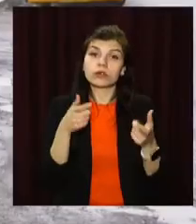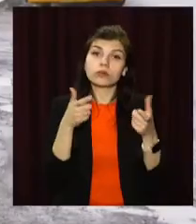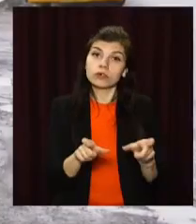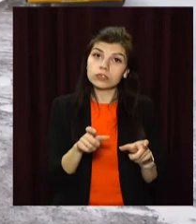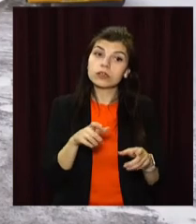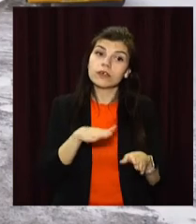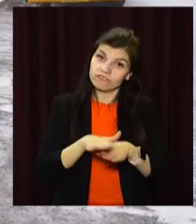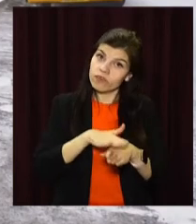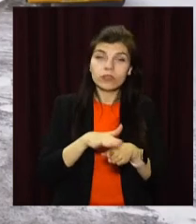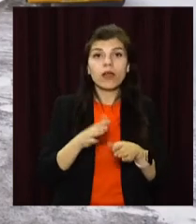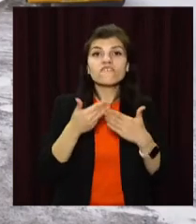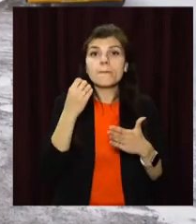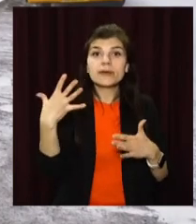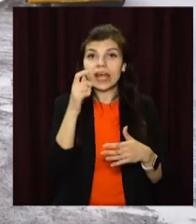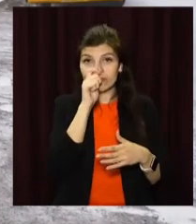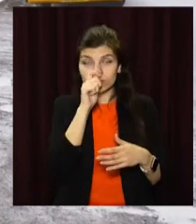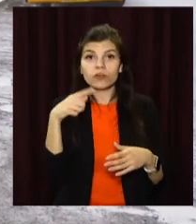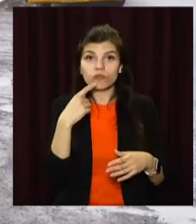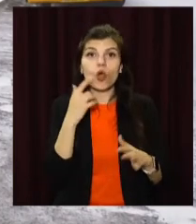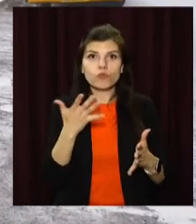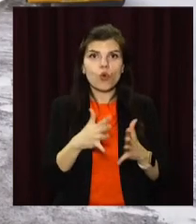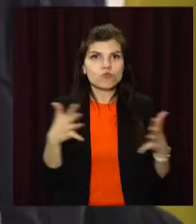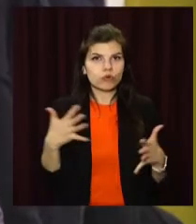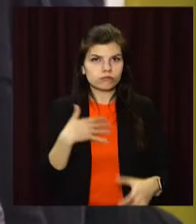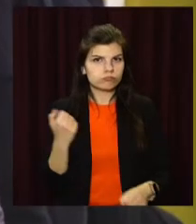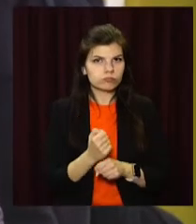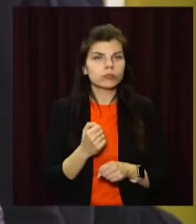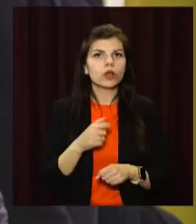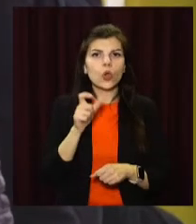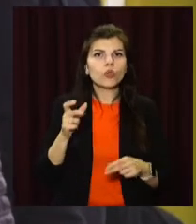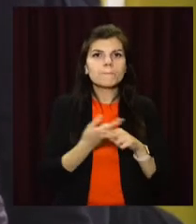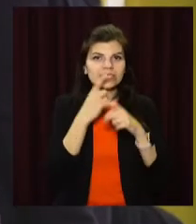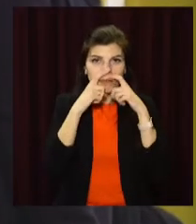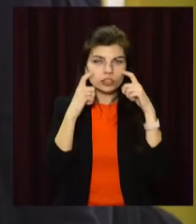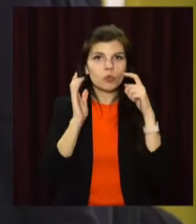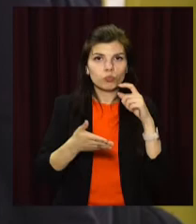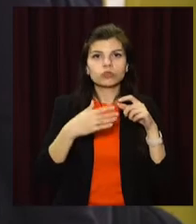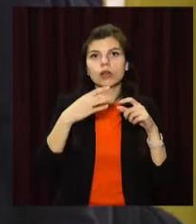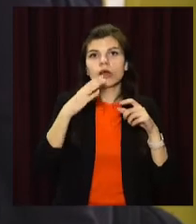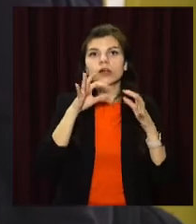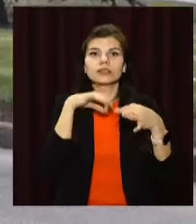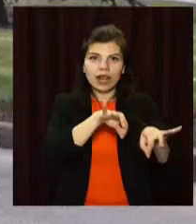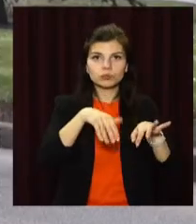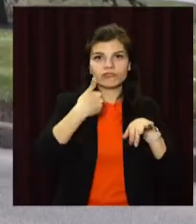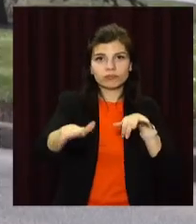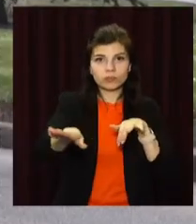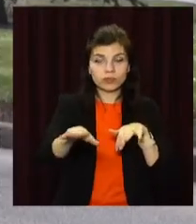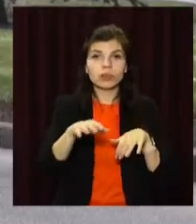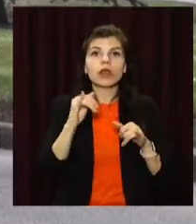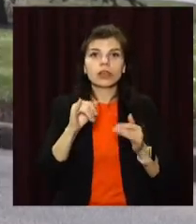обмежень. Від 15 квітня перевірки стануть більш суворими. Людей без масок будуть висаджувати з транспорту та